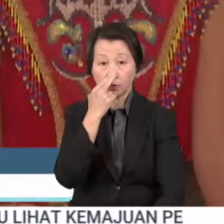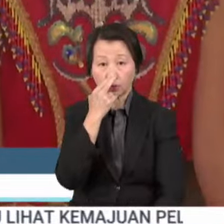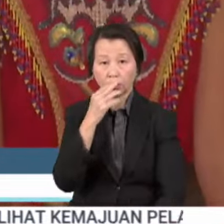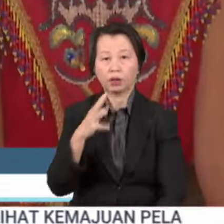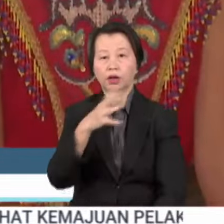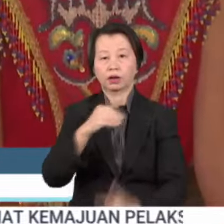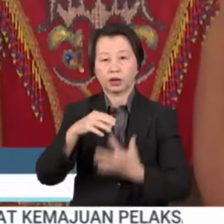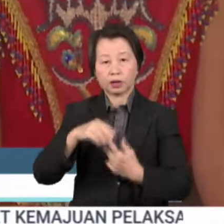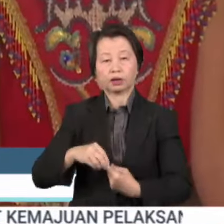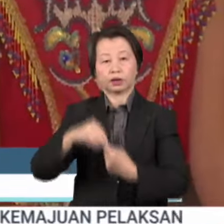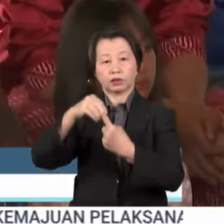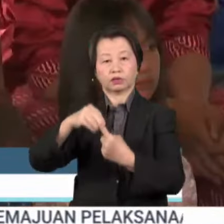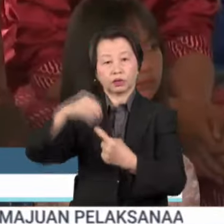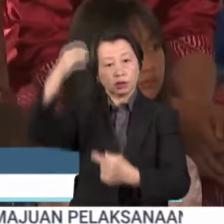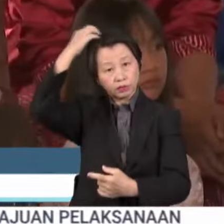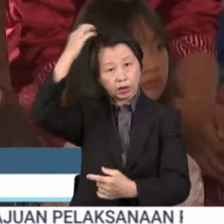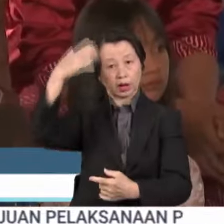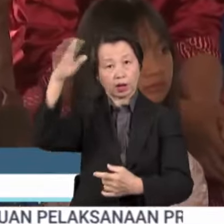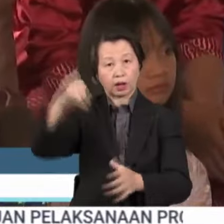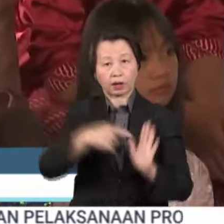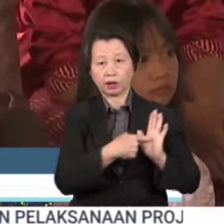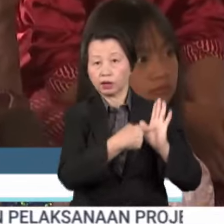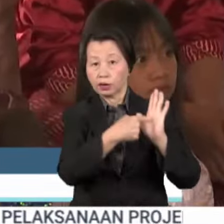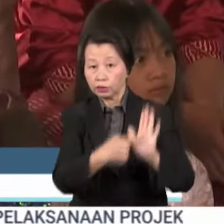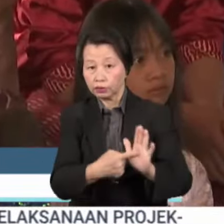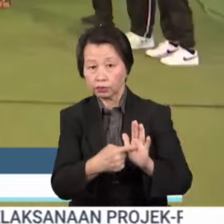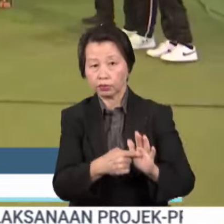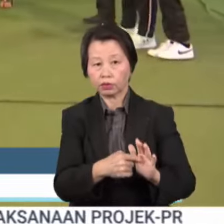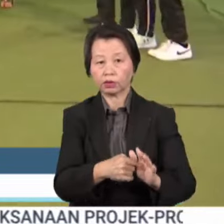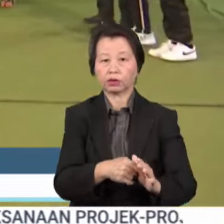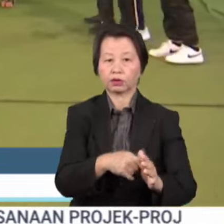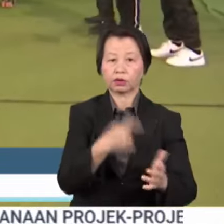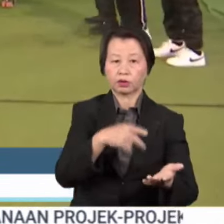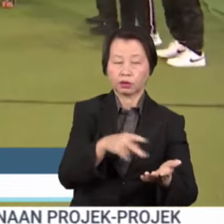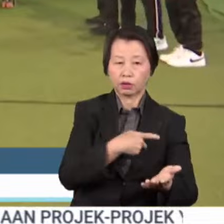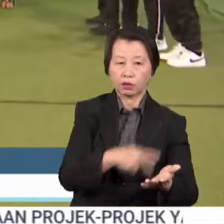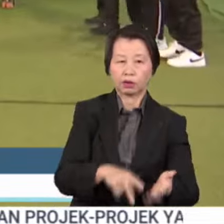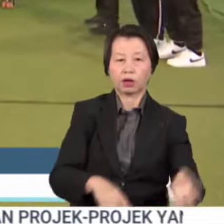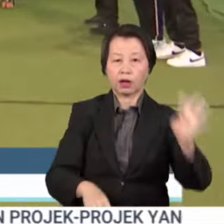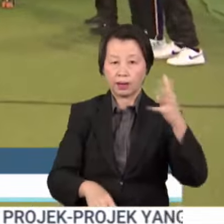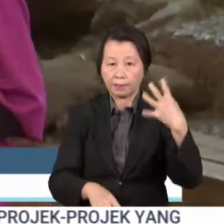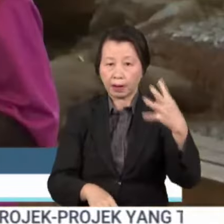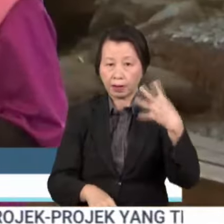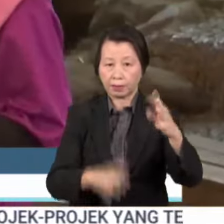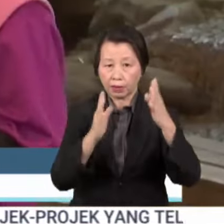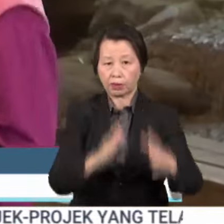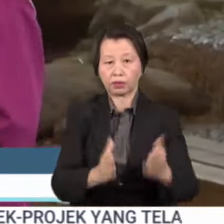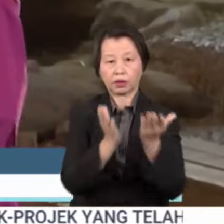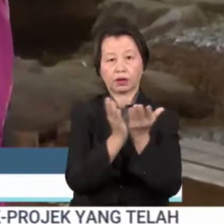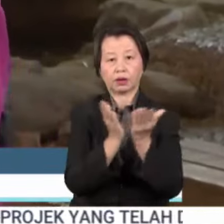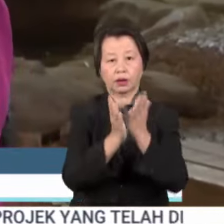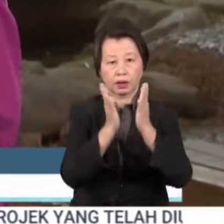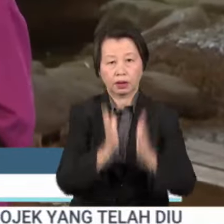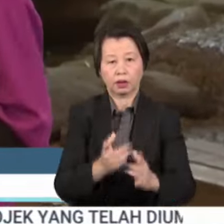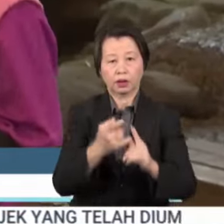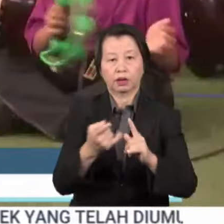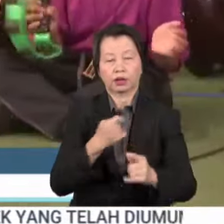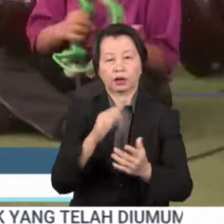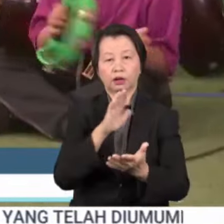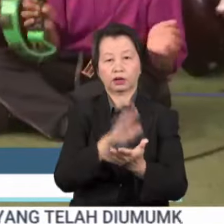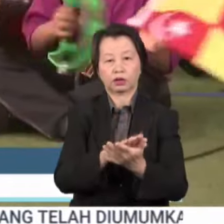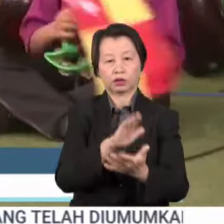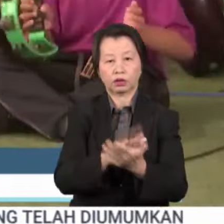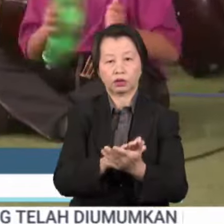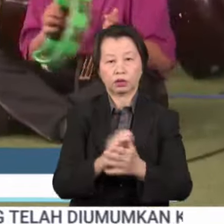istimewa, Selangor akan mempersembahkan Cempuling menampilkan 14 orang pelajar dari Sekolah